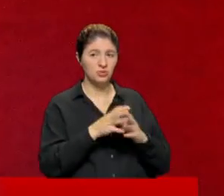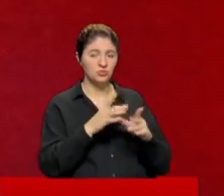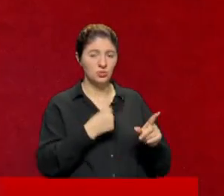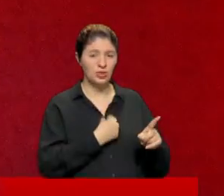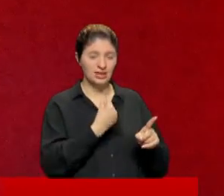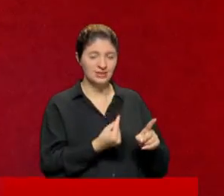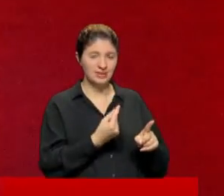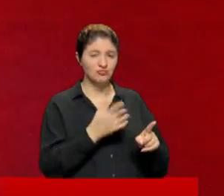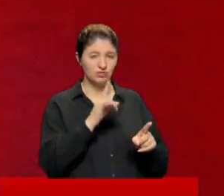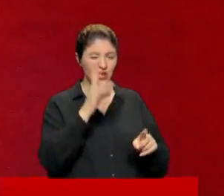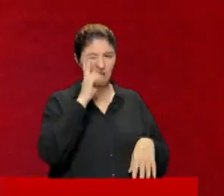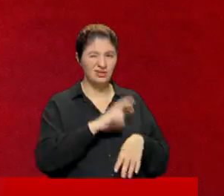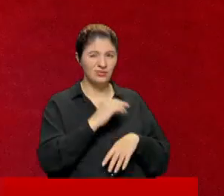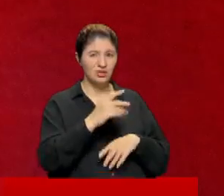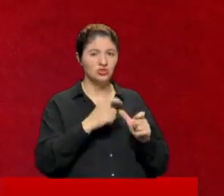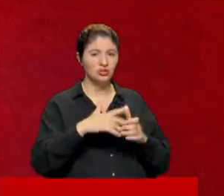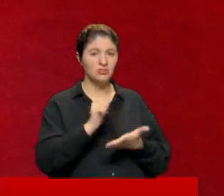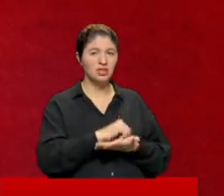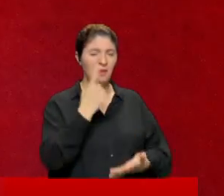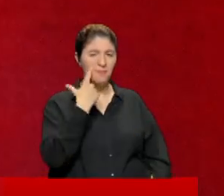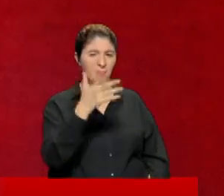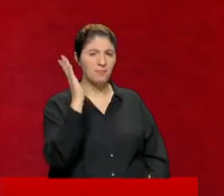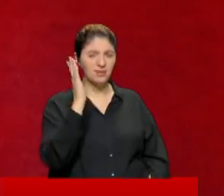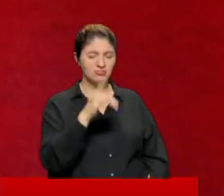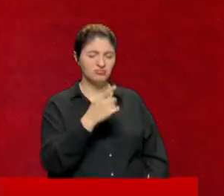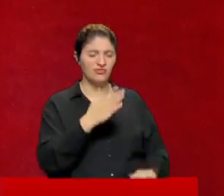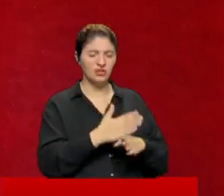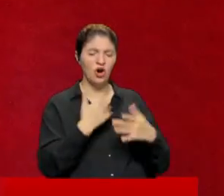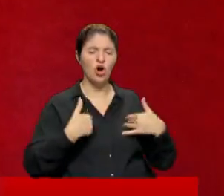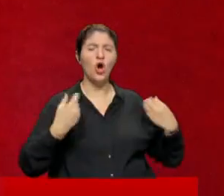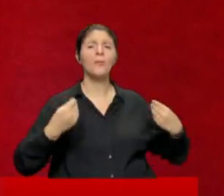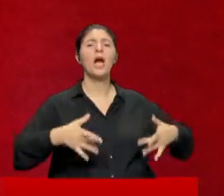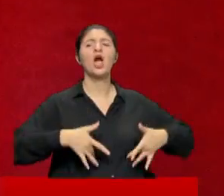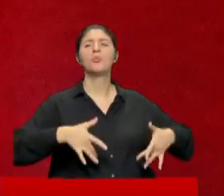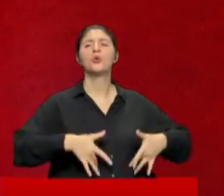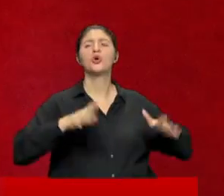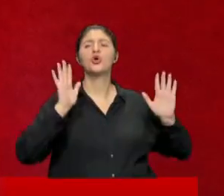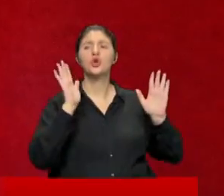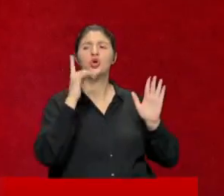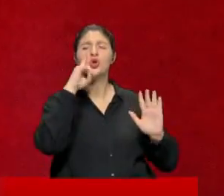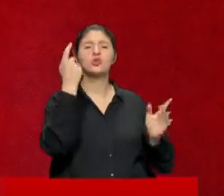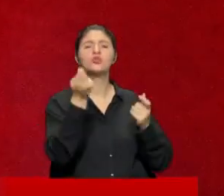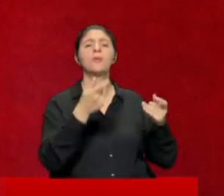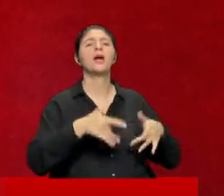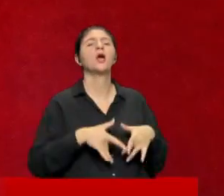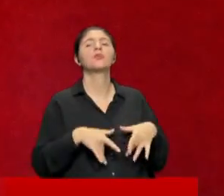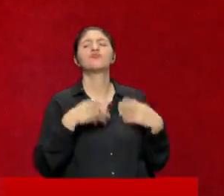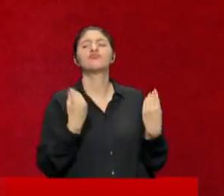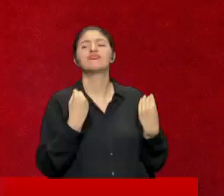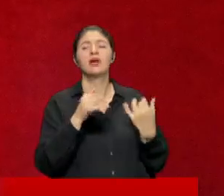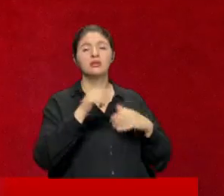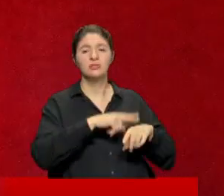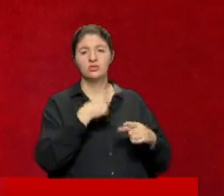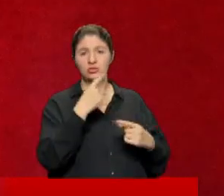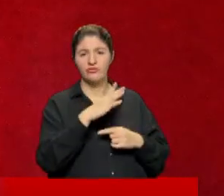uyarısı bunu hatırlatırken sosyal medyaya bakmayın siz vatandaş halinden memnun hükümetin çalışmalarından memnun aynı zamanda başka